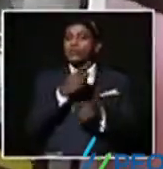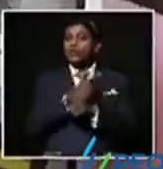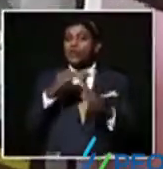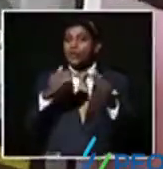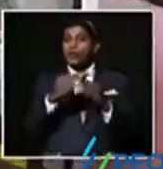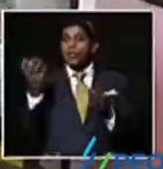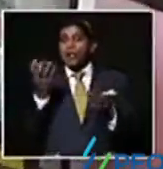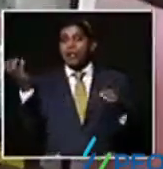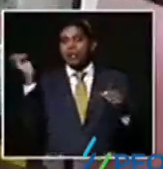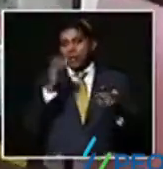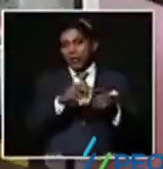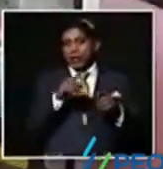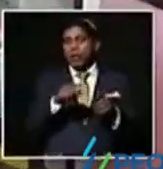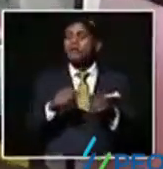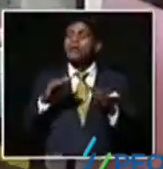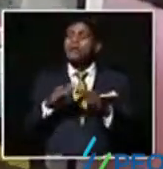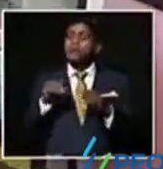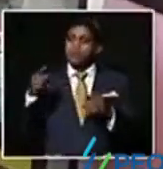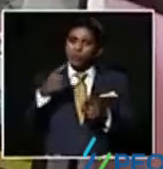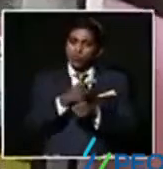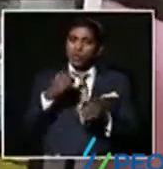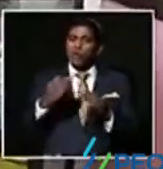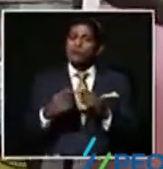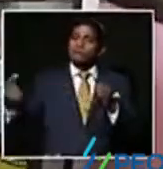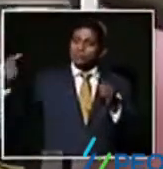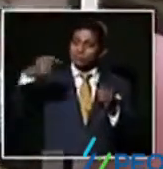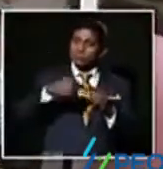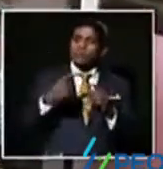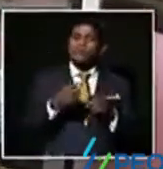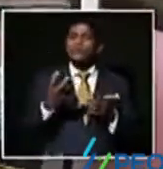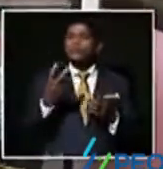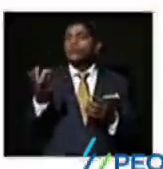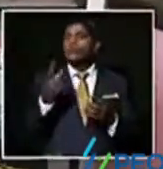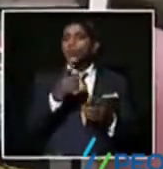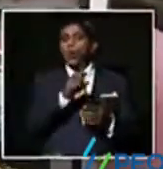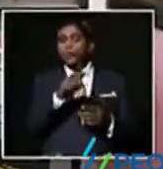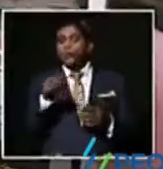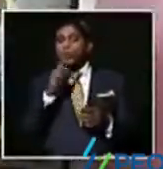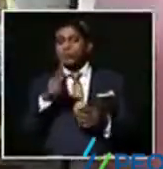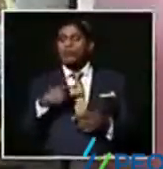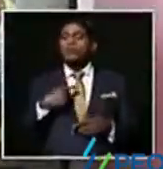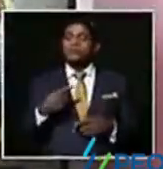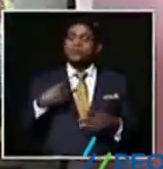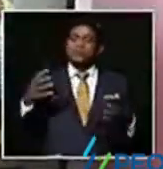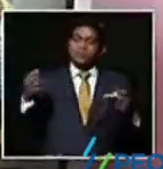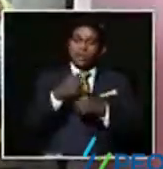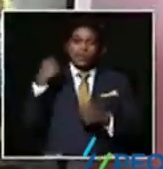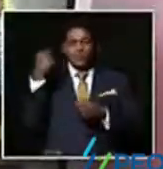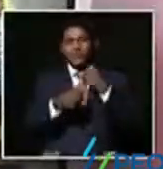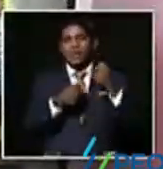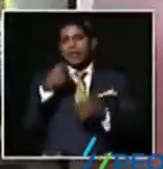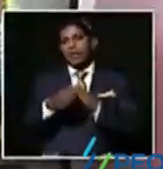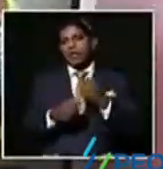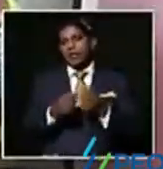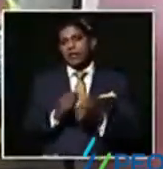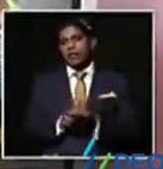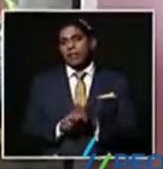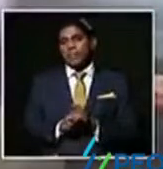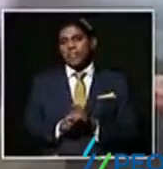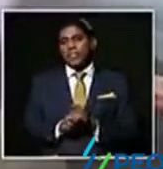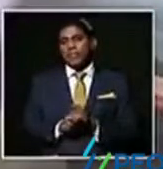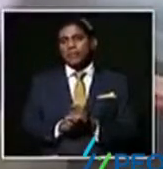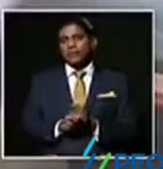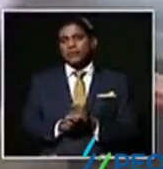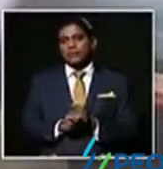අස්කස ළමයි ළඟට ඇවිල්ලා කවුද ගල් ගහන්නේ කියලා අහුවම සමහර ශිෂ්‍යෝ එයාව බදාගෙන පහර දීලා කල්මාරි